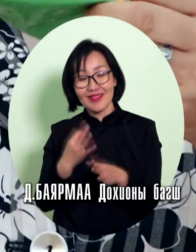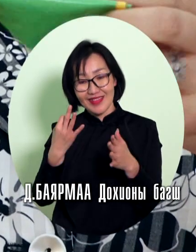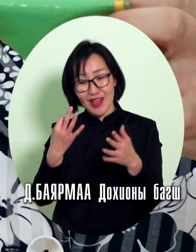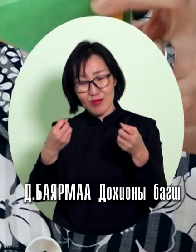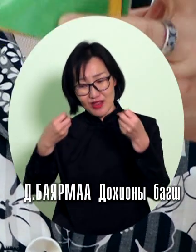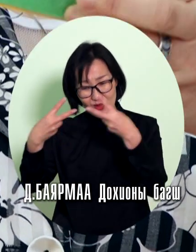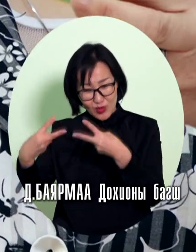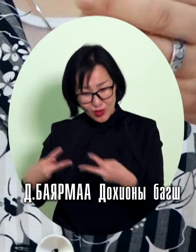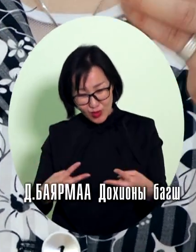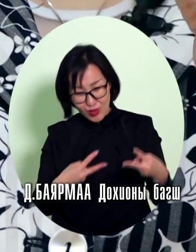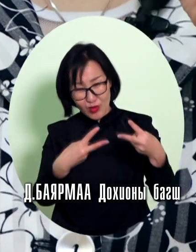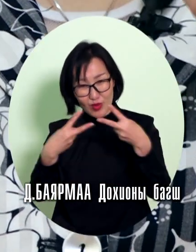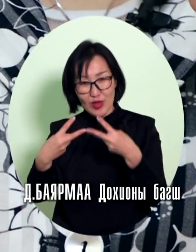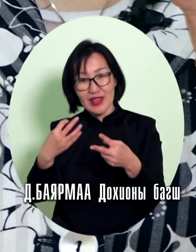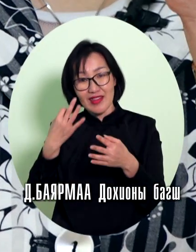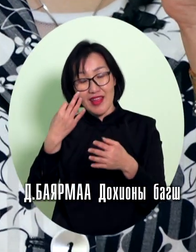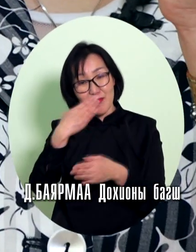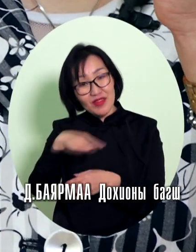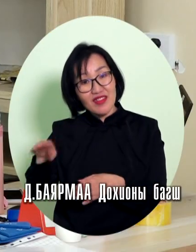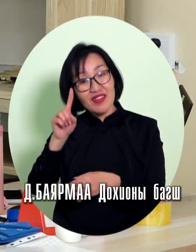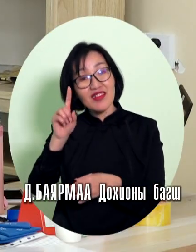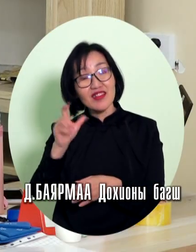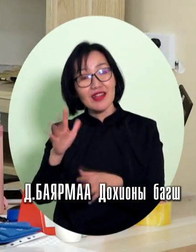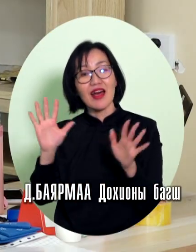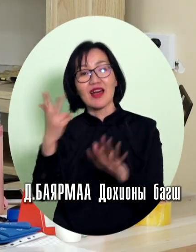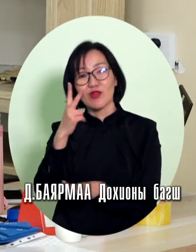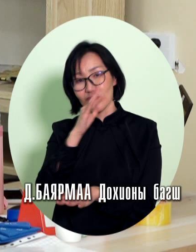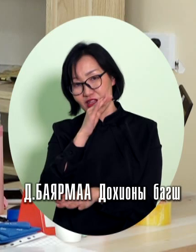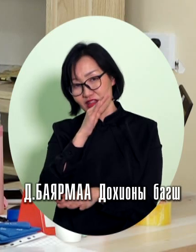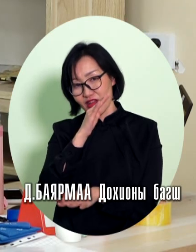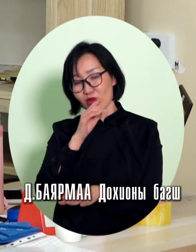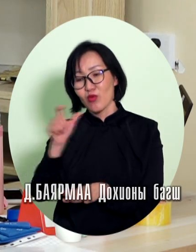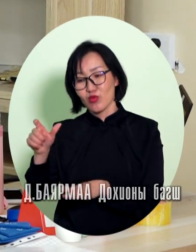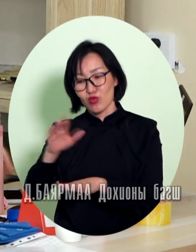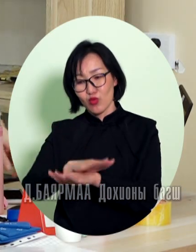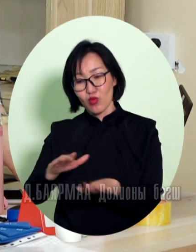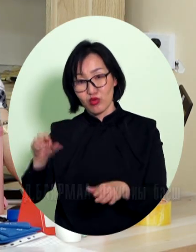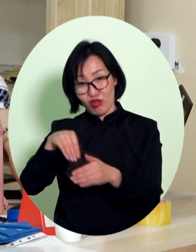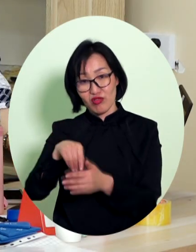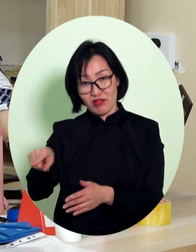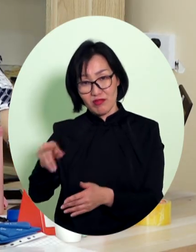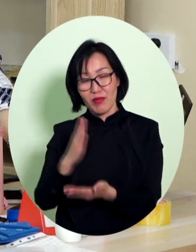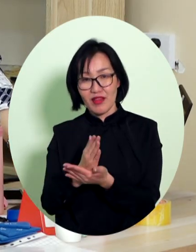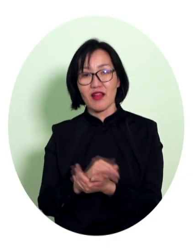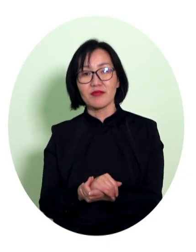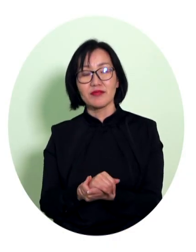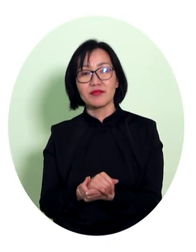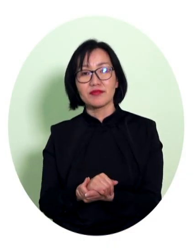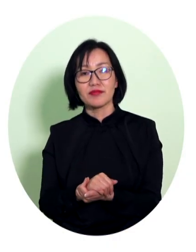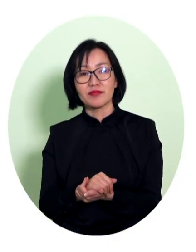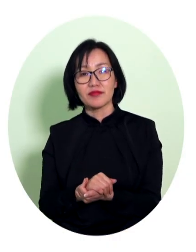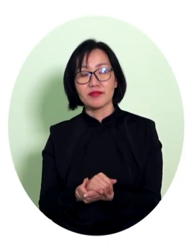8 тэнцүү хуваасан 8-ны 1 хэсэг нь 13 настай сурагч байна.